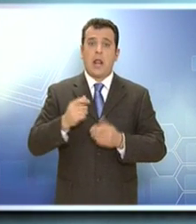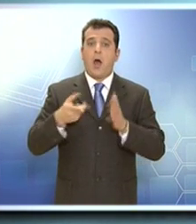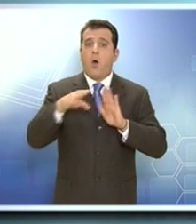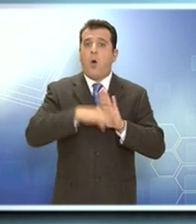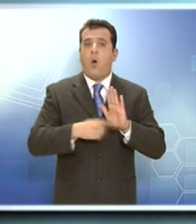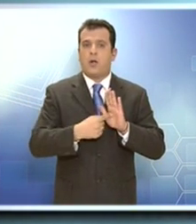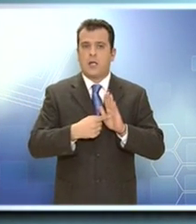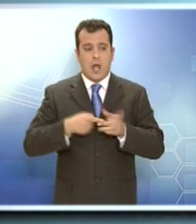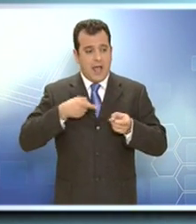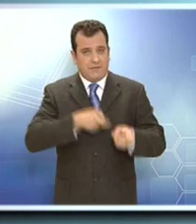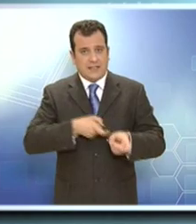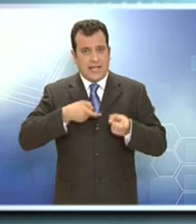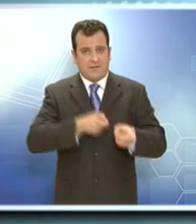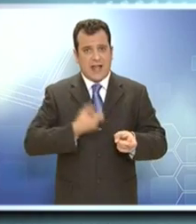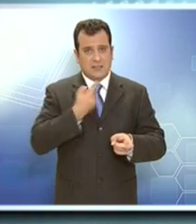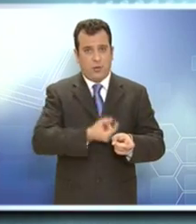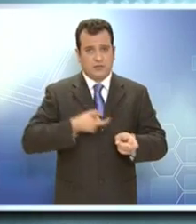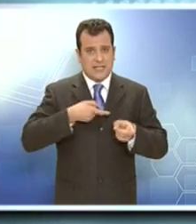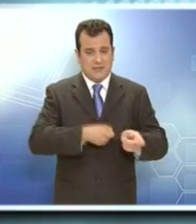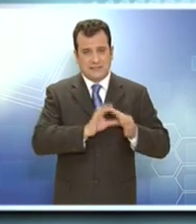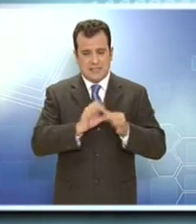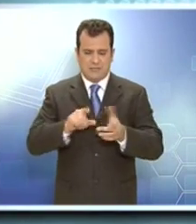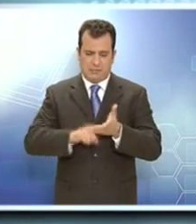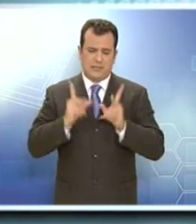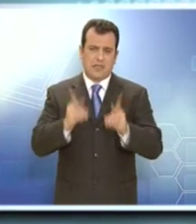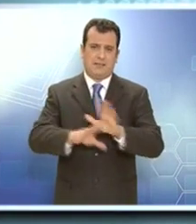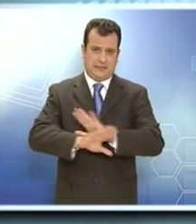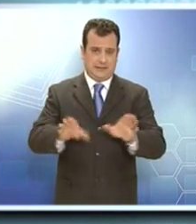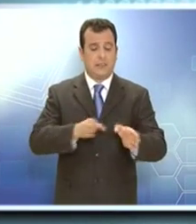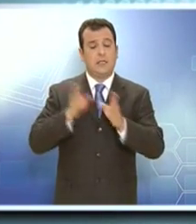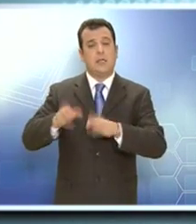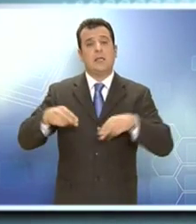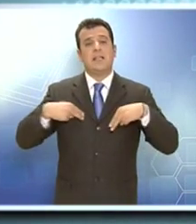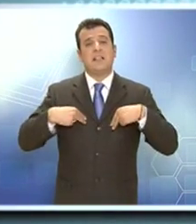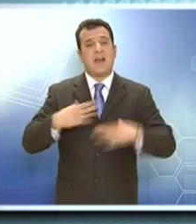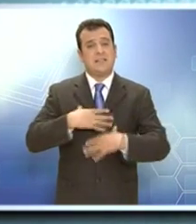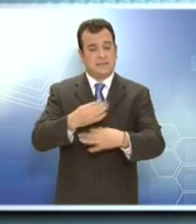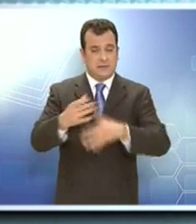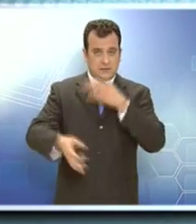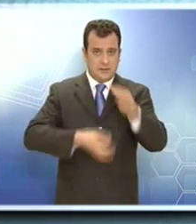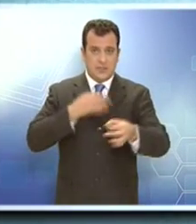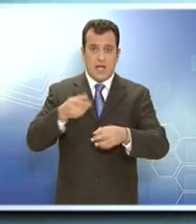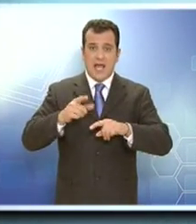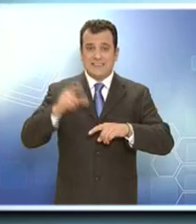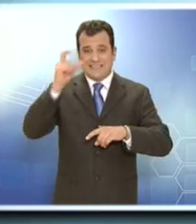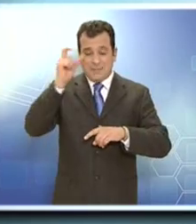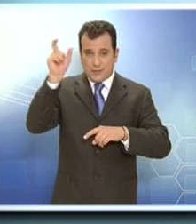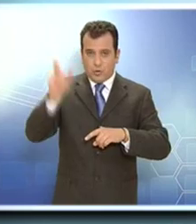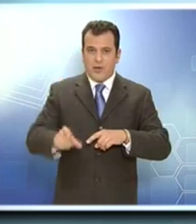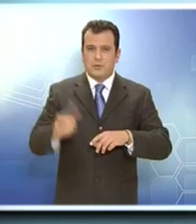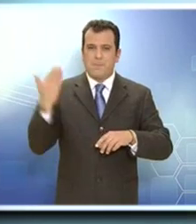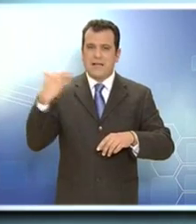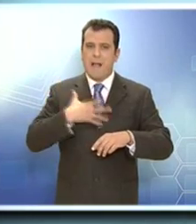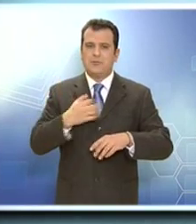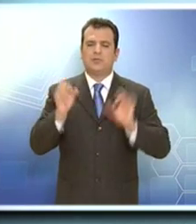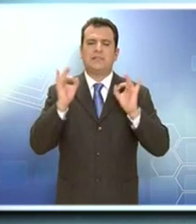διαρκής εκβιασμός με τις δόσεις πρέπει να σταματήσει. Κυβερνητικά στελέχη σημειώνουν ότι ο Αντώνης Σαμαράς μέσα σε λίγο καιρό έδωσε πίσω στη χώρα τη χαμένη